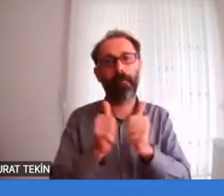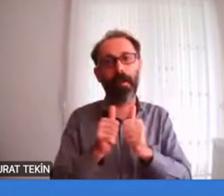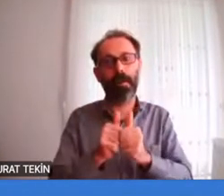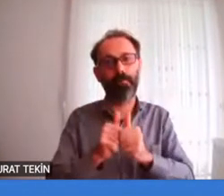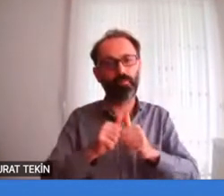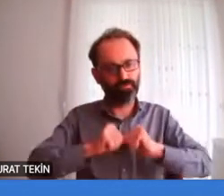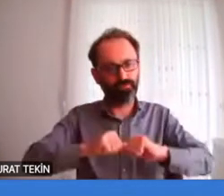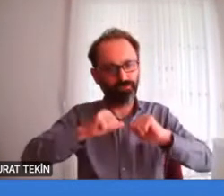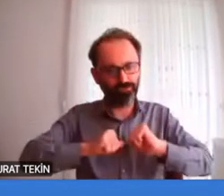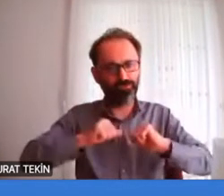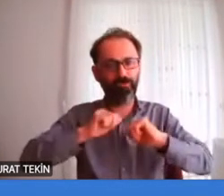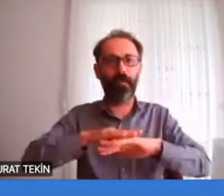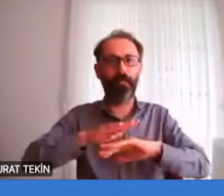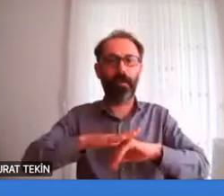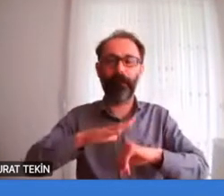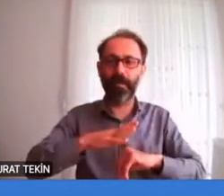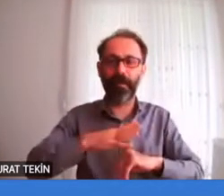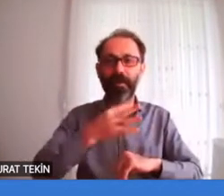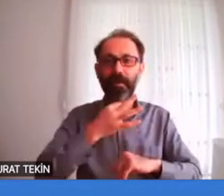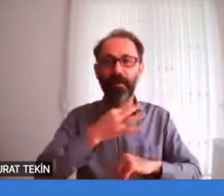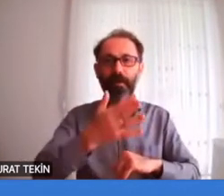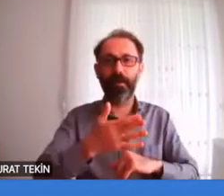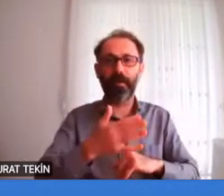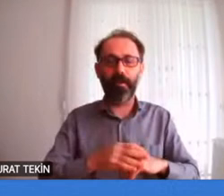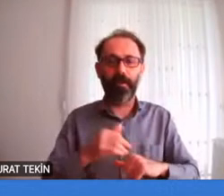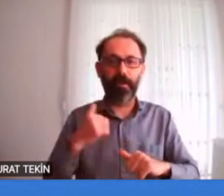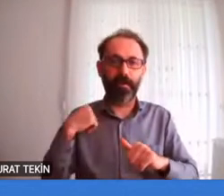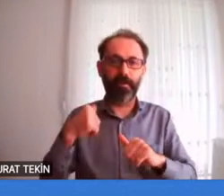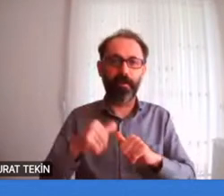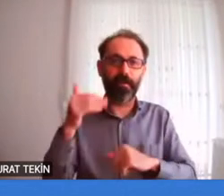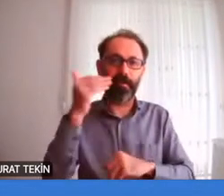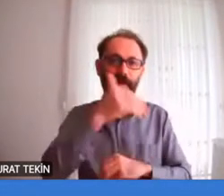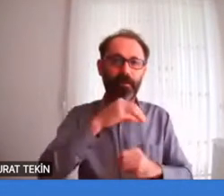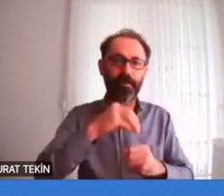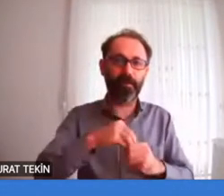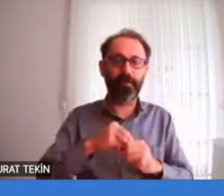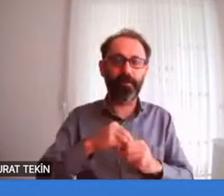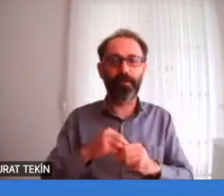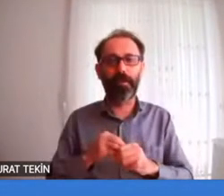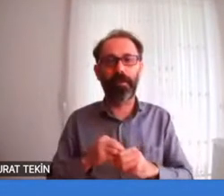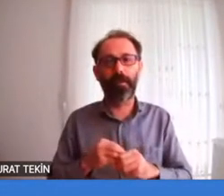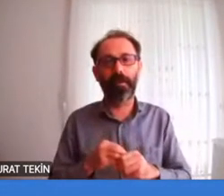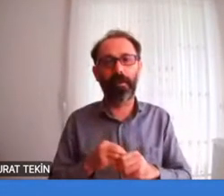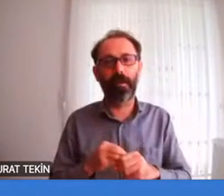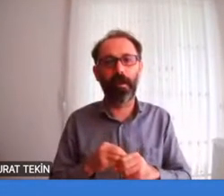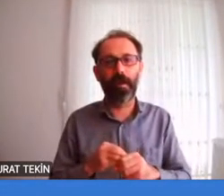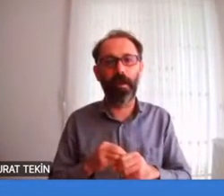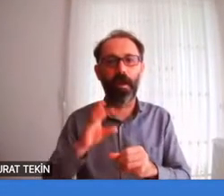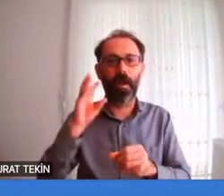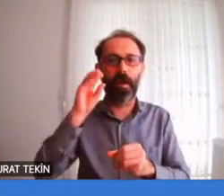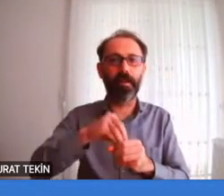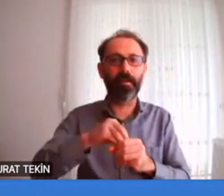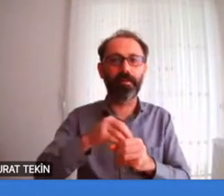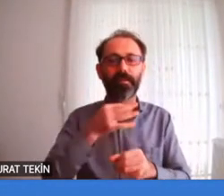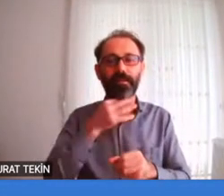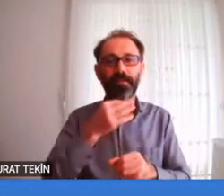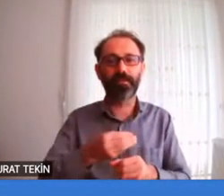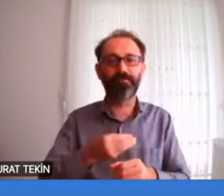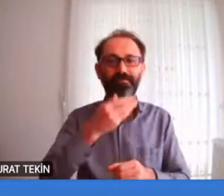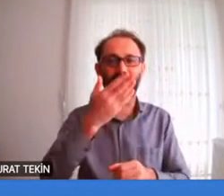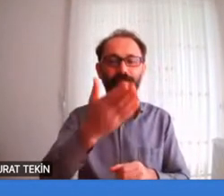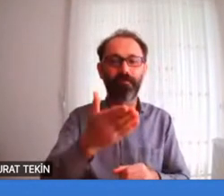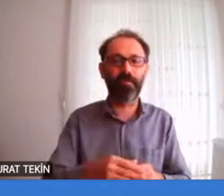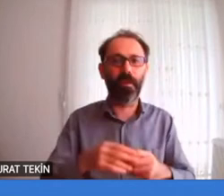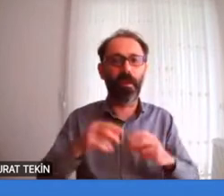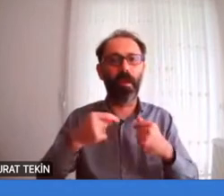Teşekkür ederim. Biz tekrar tüm takıma teşekkür ediyoruz. Kendilerini bize kısaca tanıttıkları için. Yani değişik ve farklı